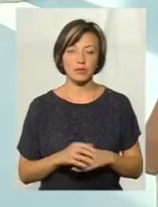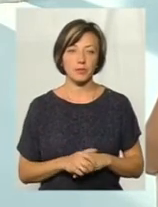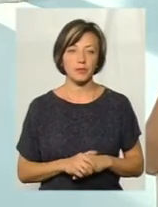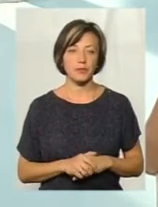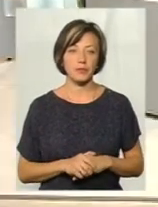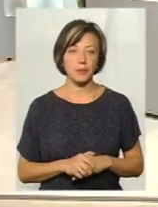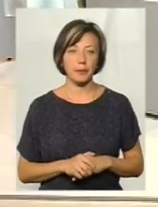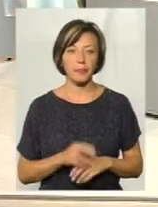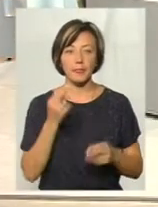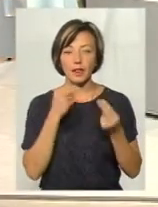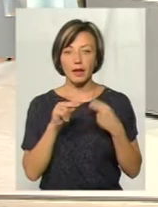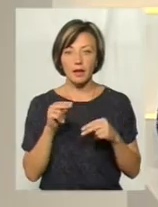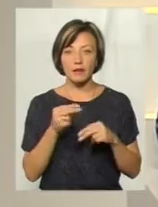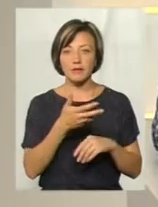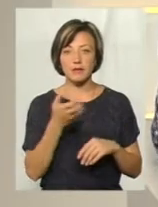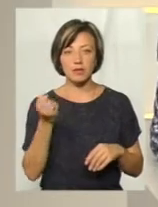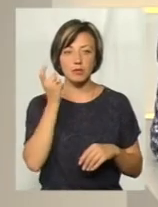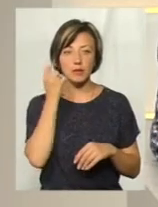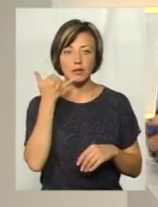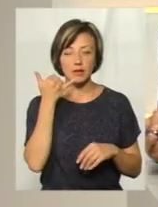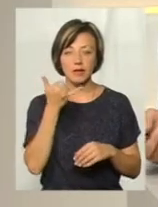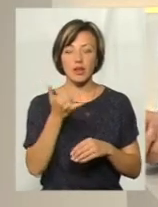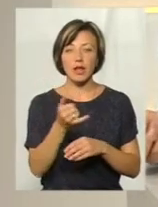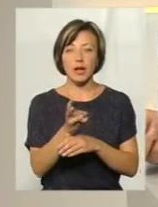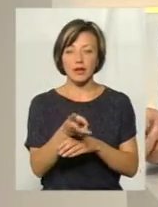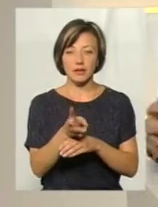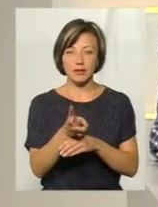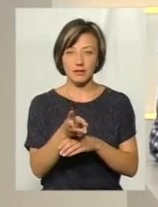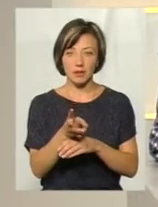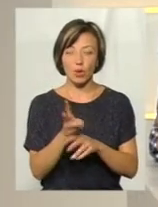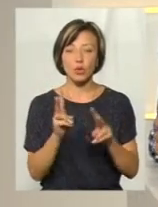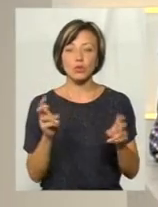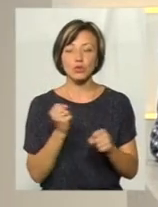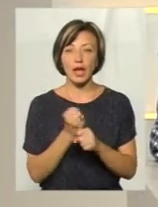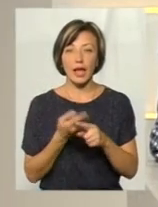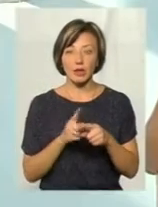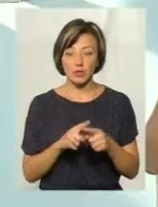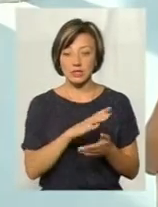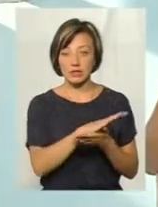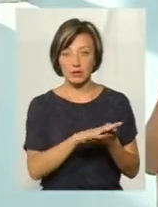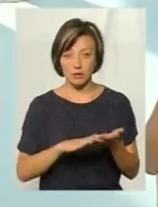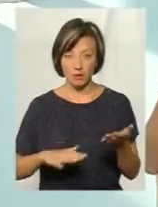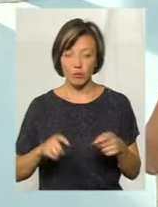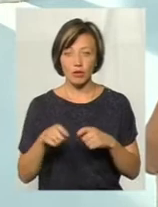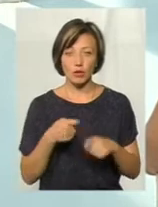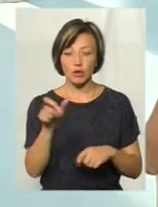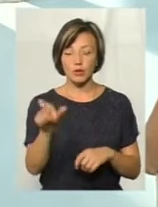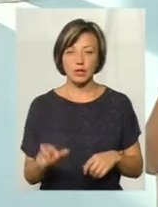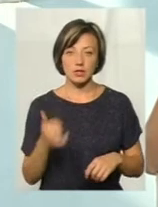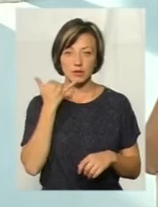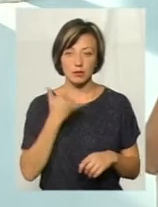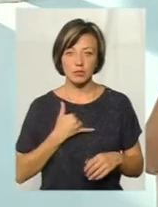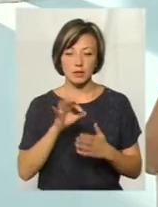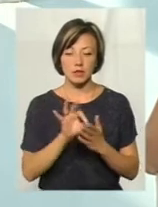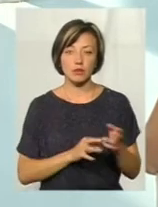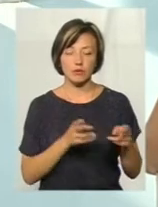Все ж таки, мабуть, краще взяти мобільний телефон і ще зняти на відео, коли це хтось робить. Якщо це триваюче порушення, людина зателефонує, ми одразу